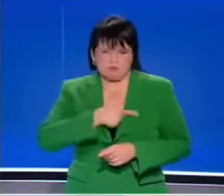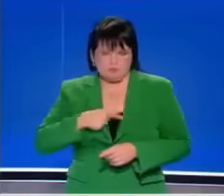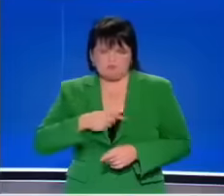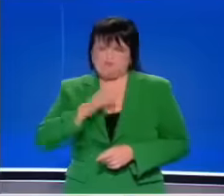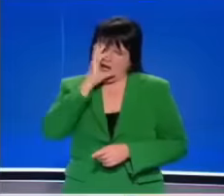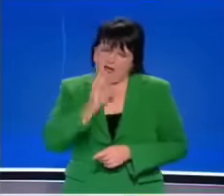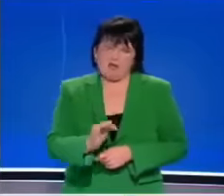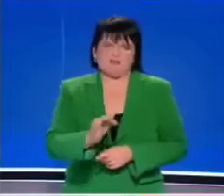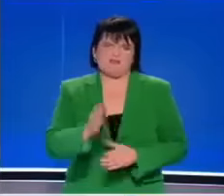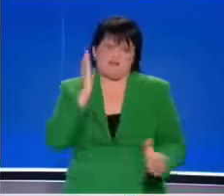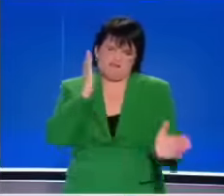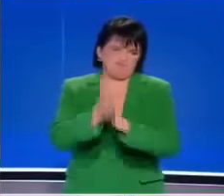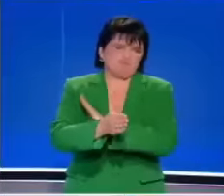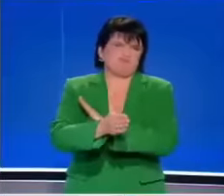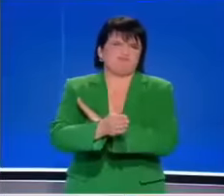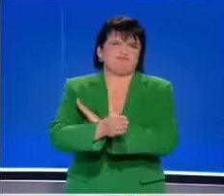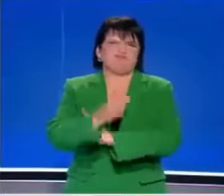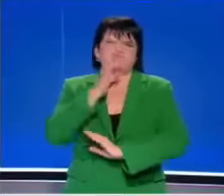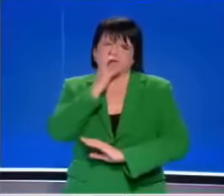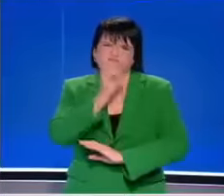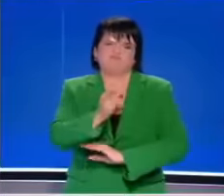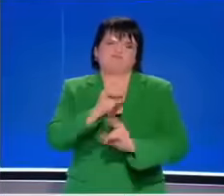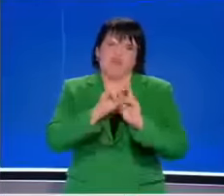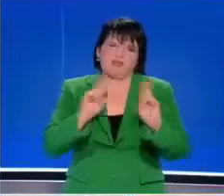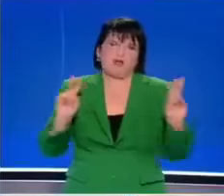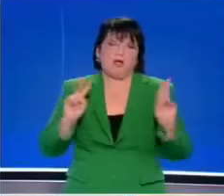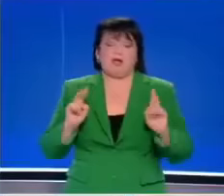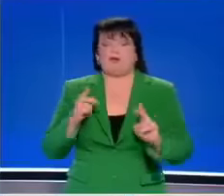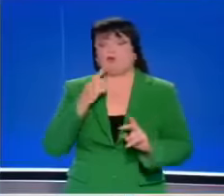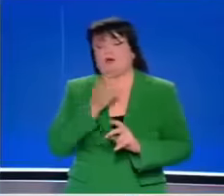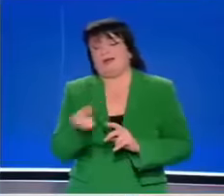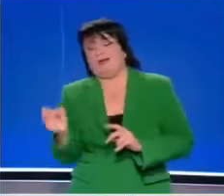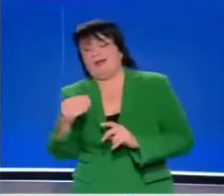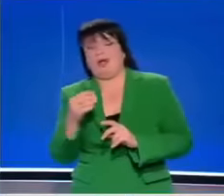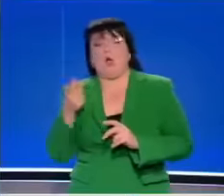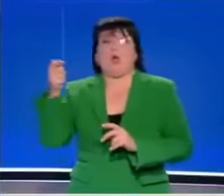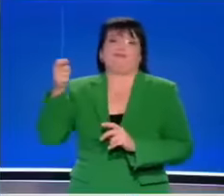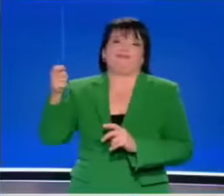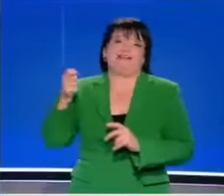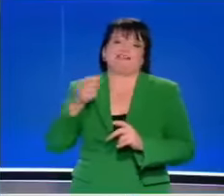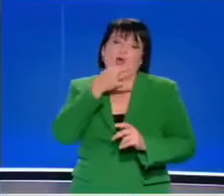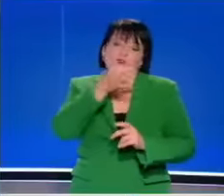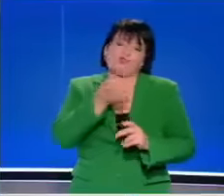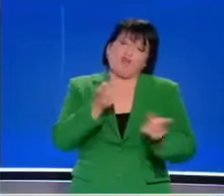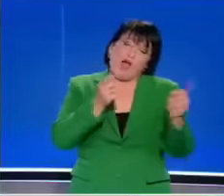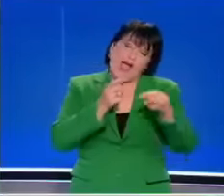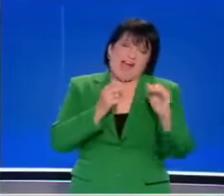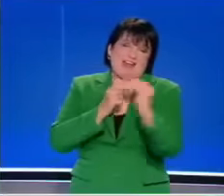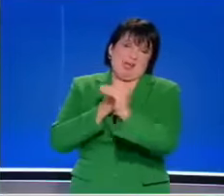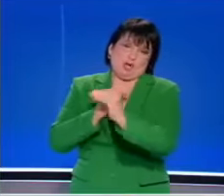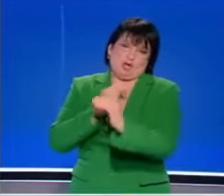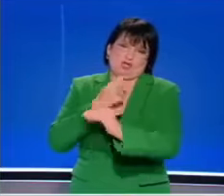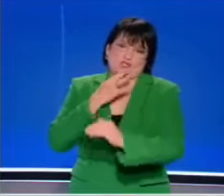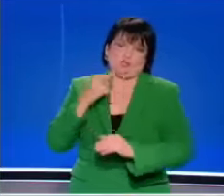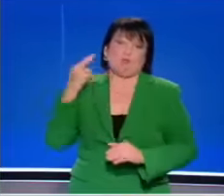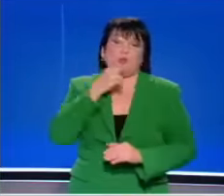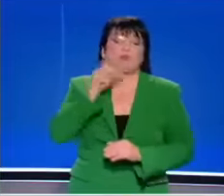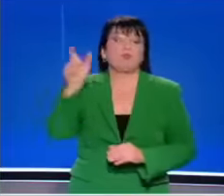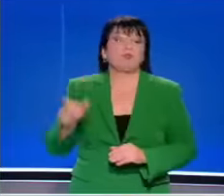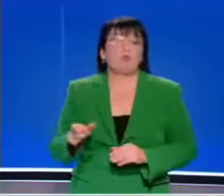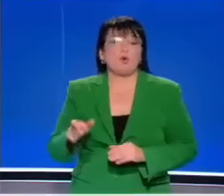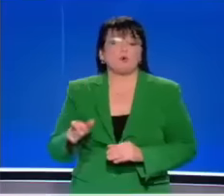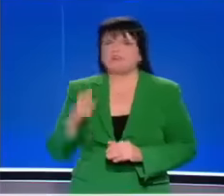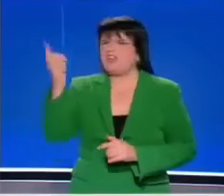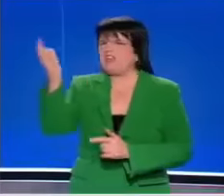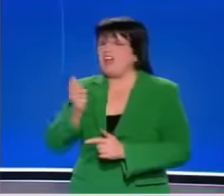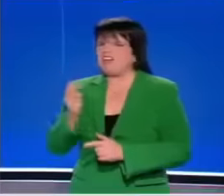θα λέει την αλήθεια με το όνομά του εσείς με πάτε τώρα στο θέμα των οφειλών εγώ σας πάω λίγο στο θέμα χ πληρώσει τις οφειλές αυτές γιατί